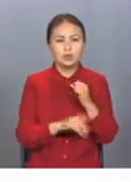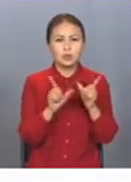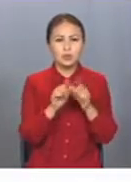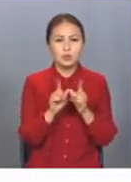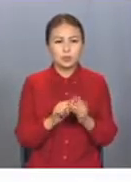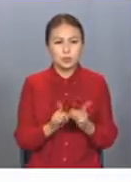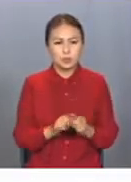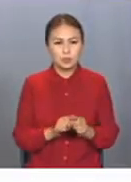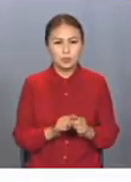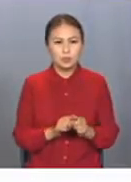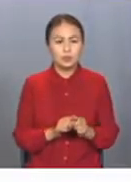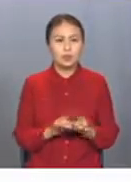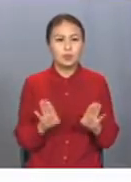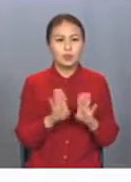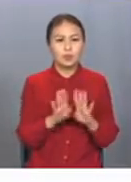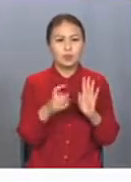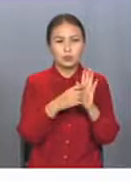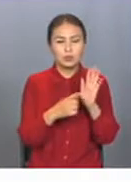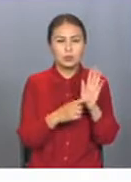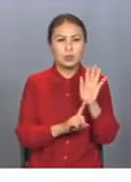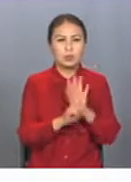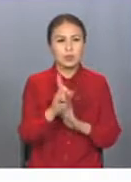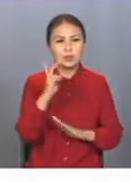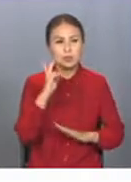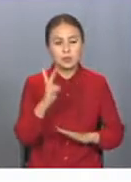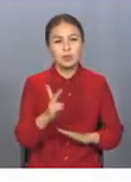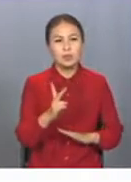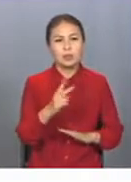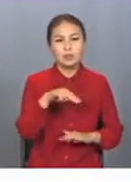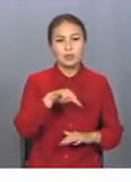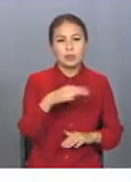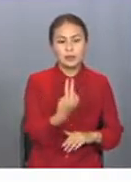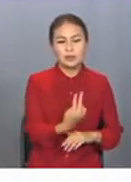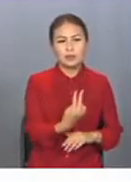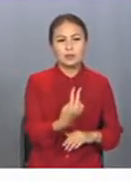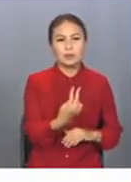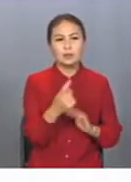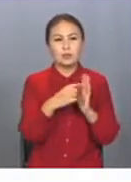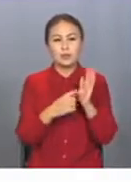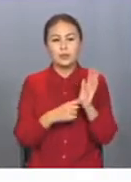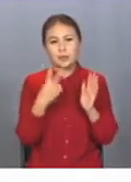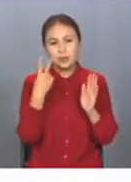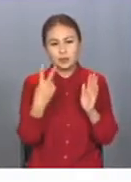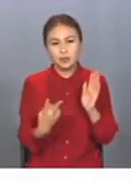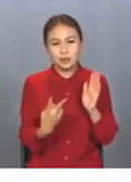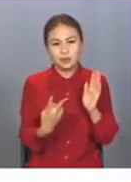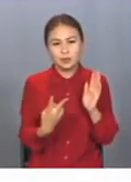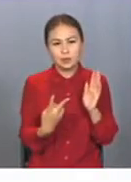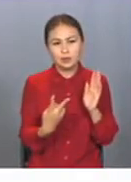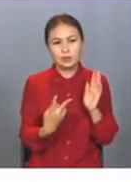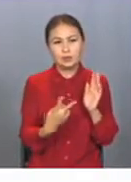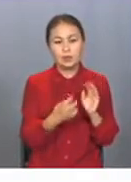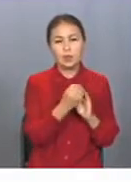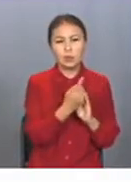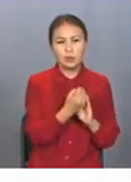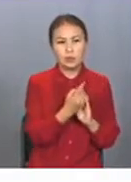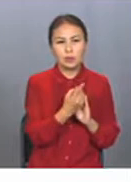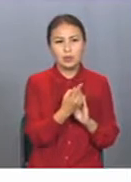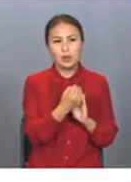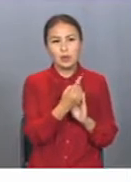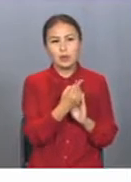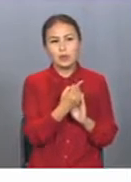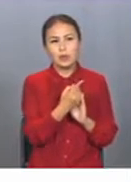демек оны да 2-ге бөлуден бастаймын. 2-ге бөлемін 22, тағы да 2-ге бөлемін 11, ал 11